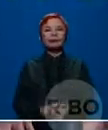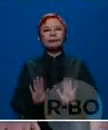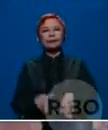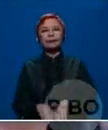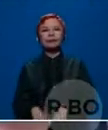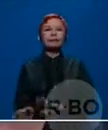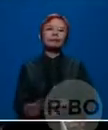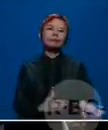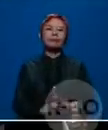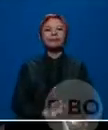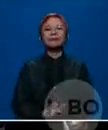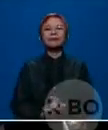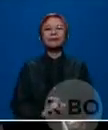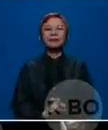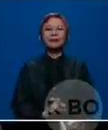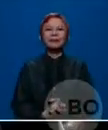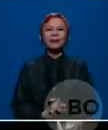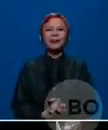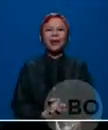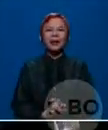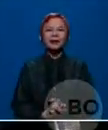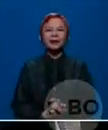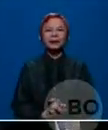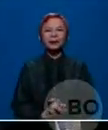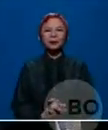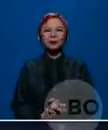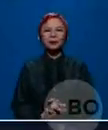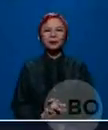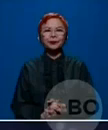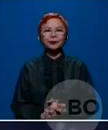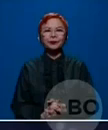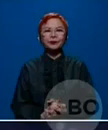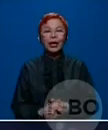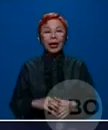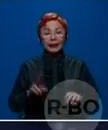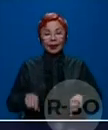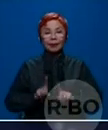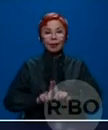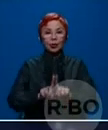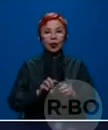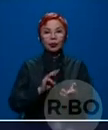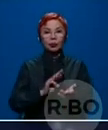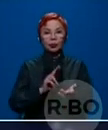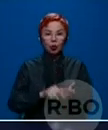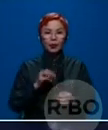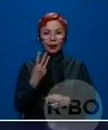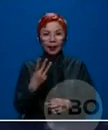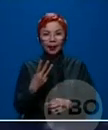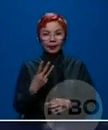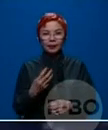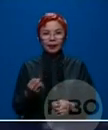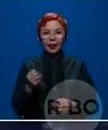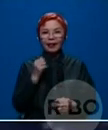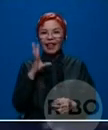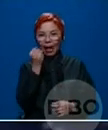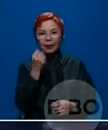kasih kita tunggu dulu Waktunya habis baiklah paslon 3 kembali tanggapan Anda 1